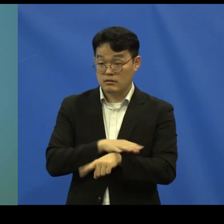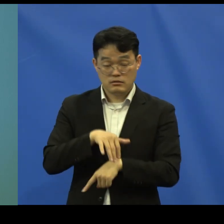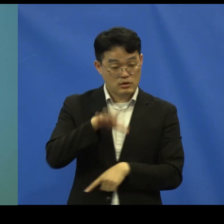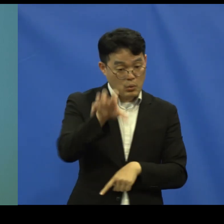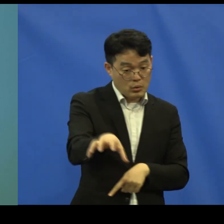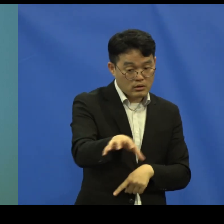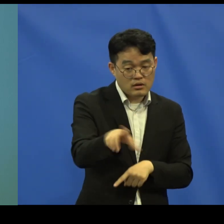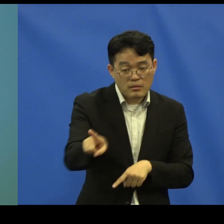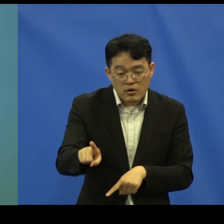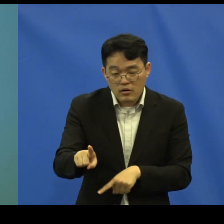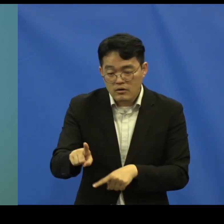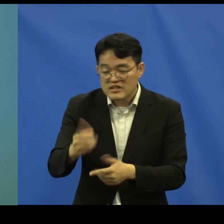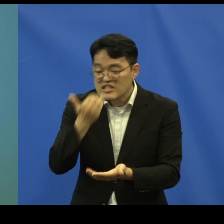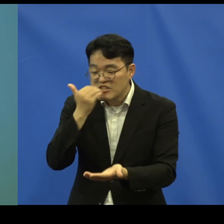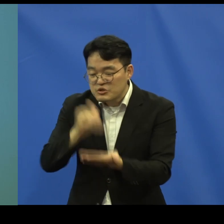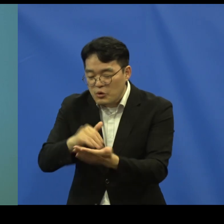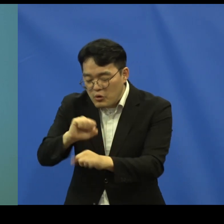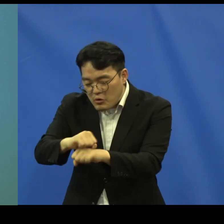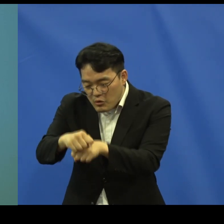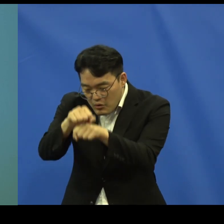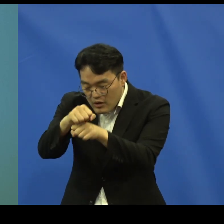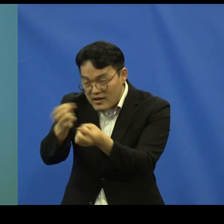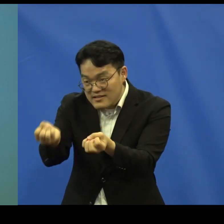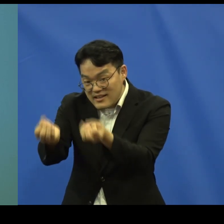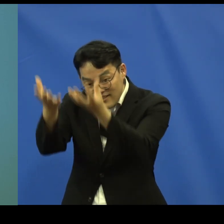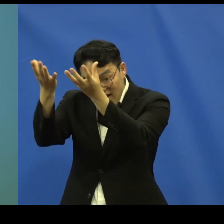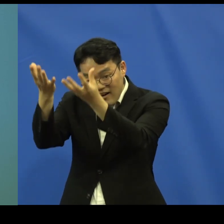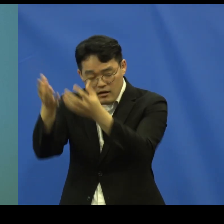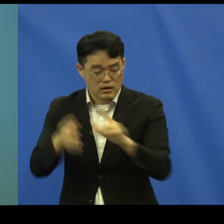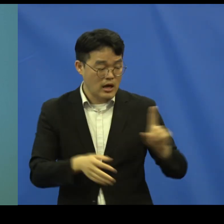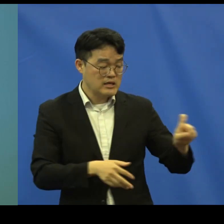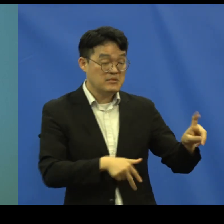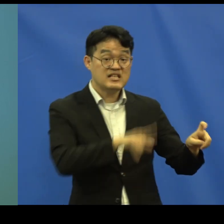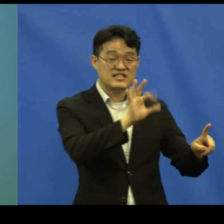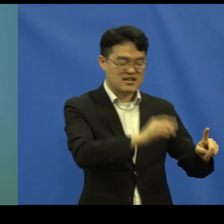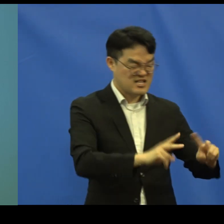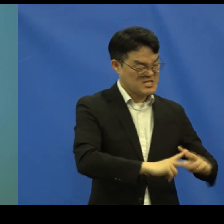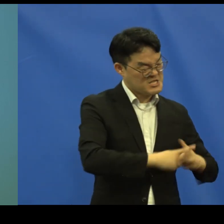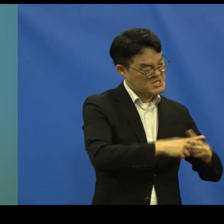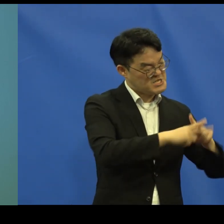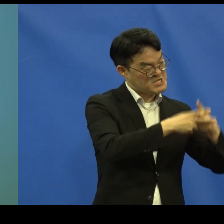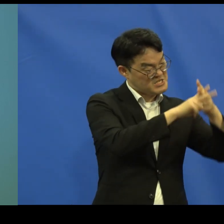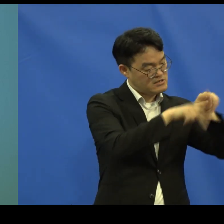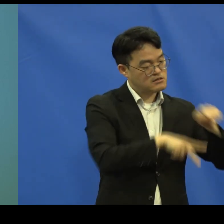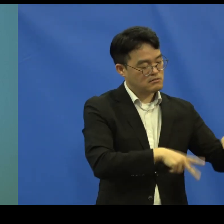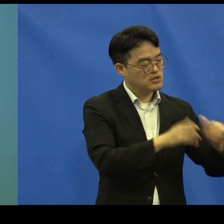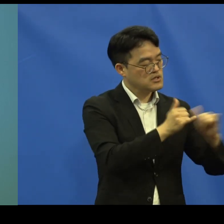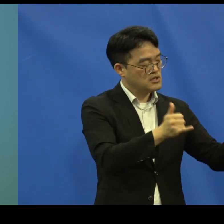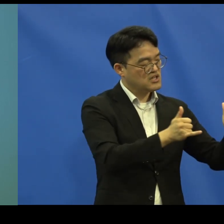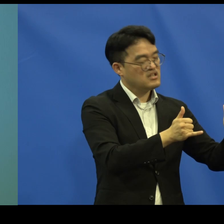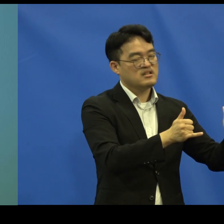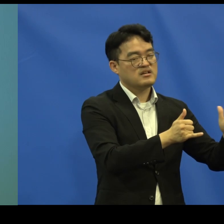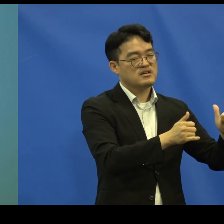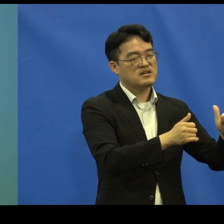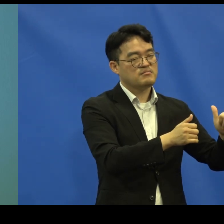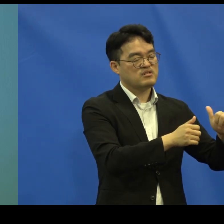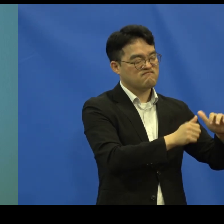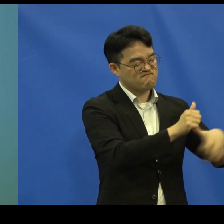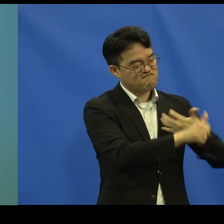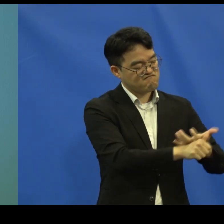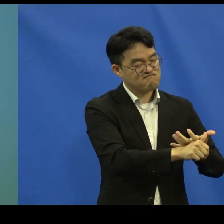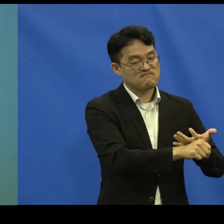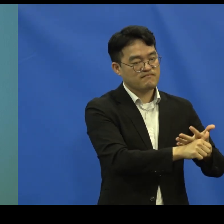11장에 탑을 쌓는 인간은 하나님에 대한 반역행위고, 그리고 이 단을 쌓는 행위는 하나님을